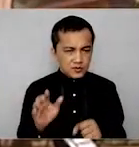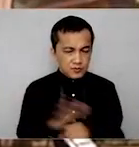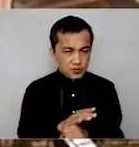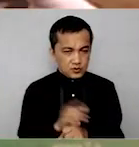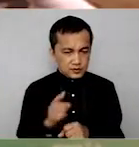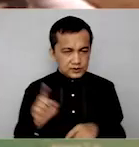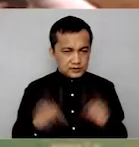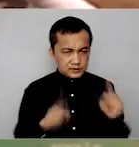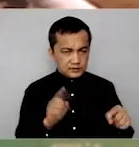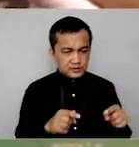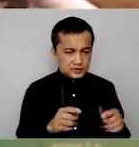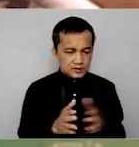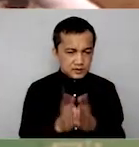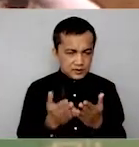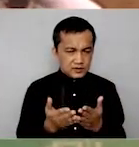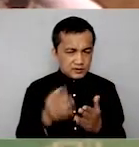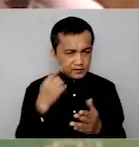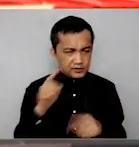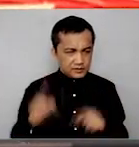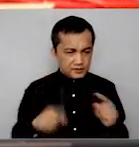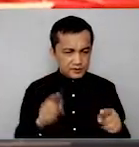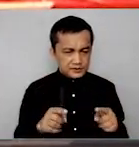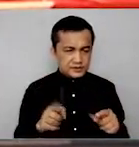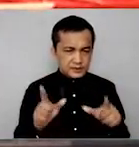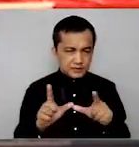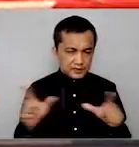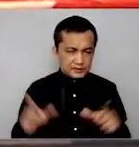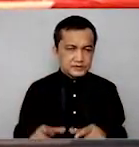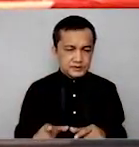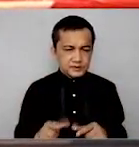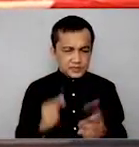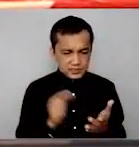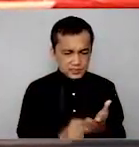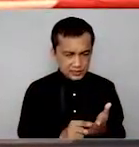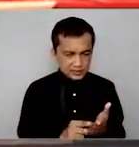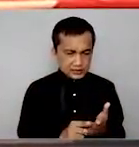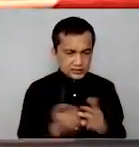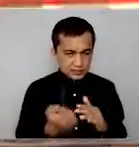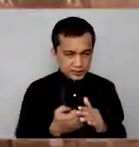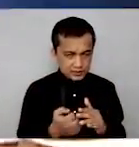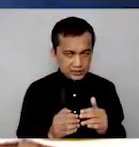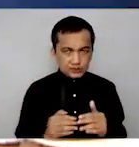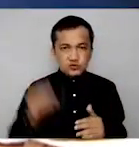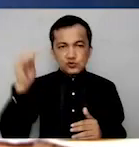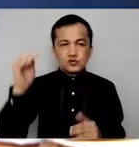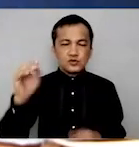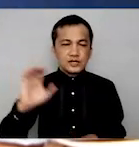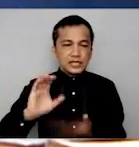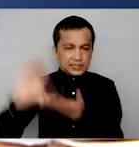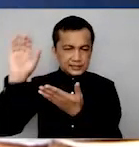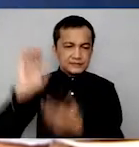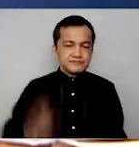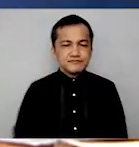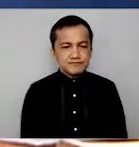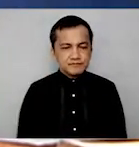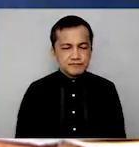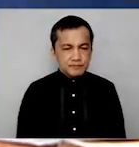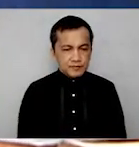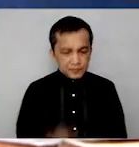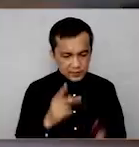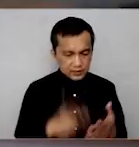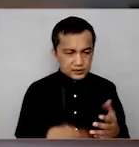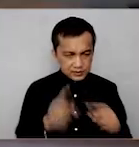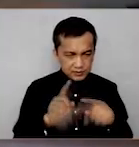iba't ibang textbooks para sa iba't ibang antas, mula grade school hanggang college. Ang presyo, kumporme